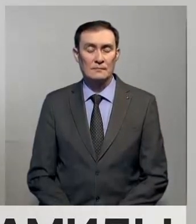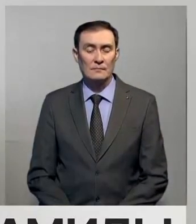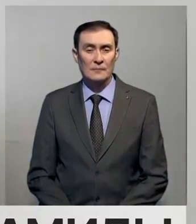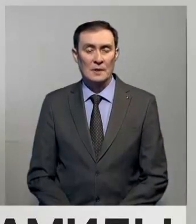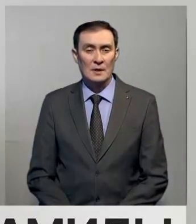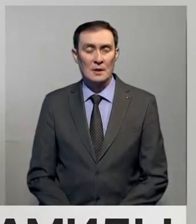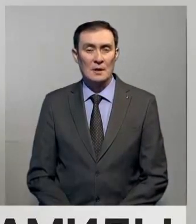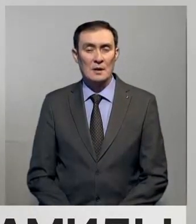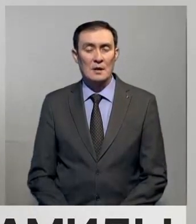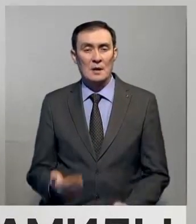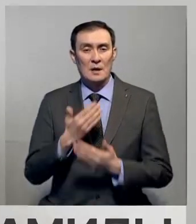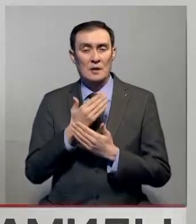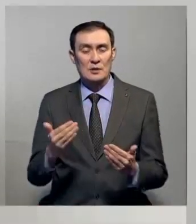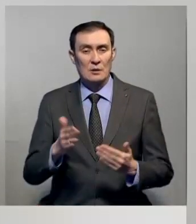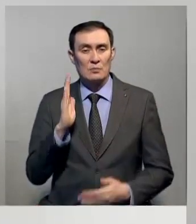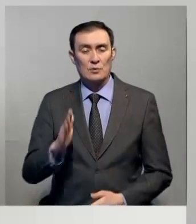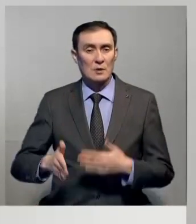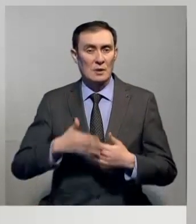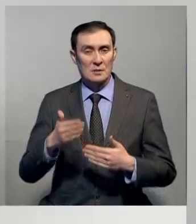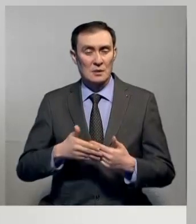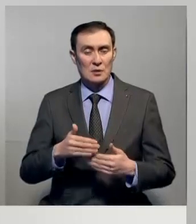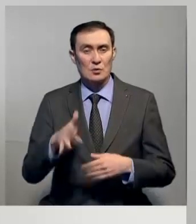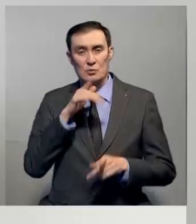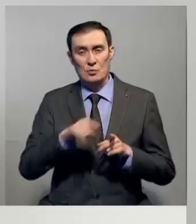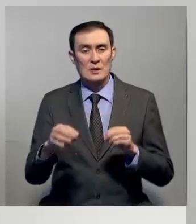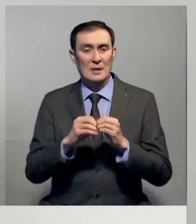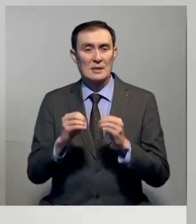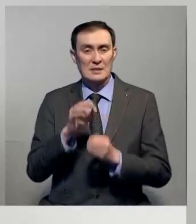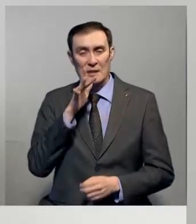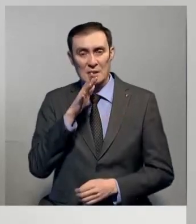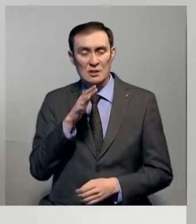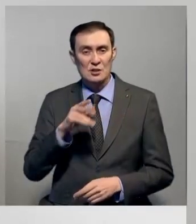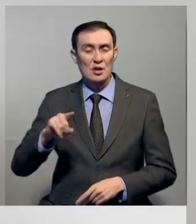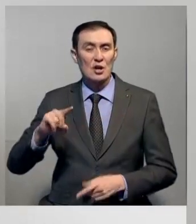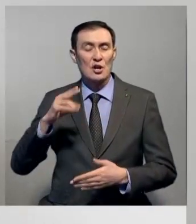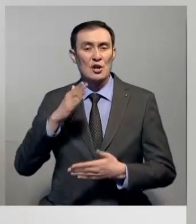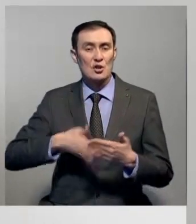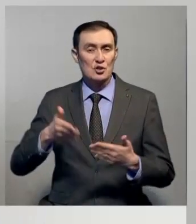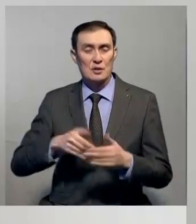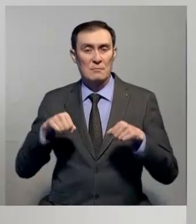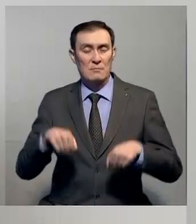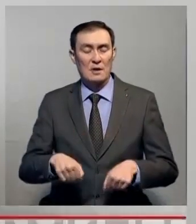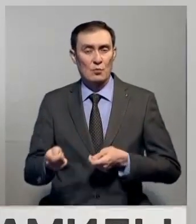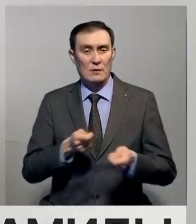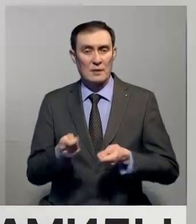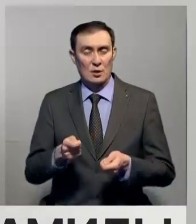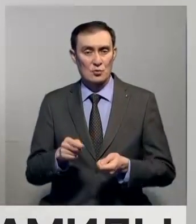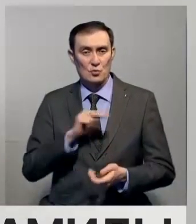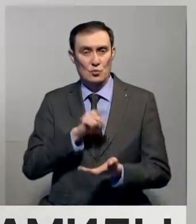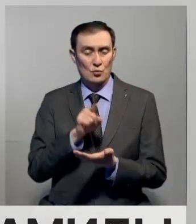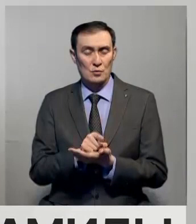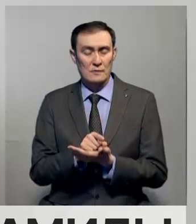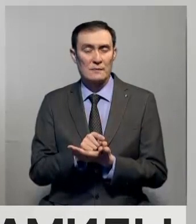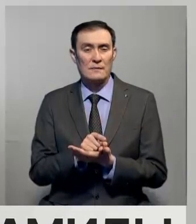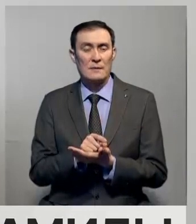окончательный момент назначить наказание сроком на 10 лет с лишением права А занимать руководитель еще должность в